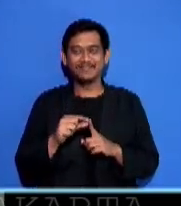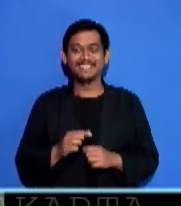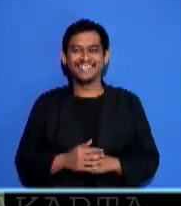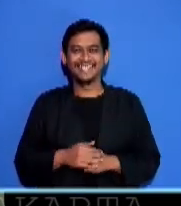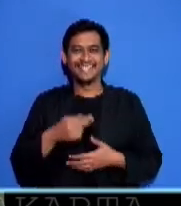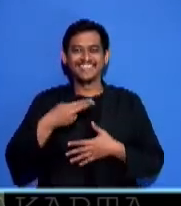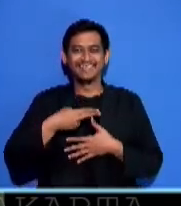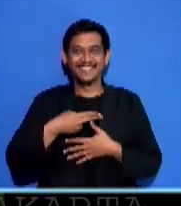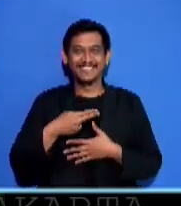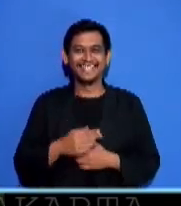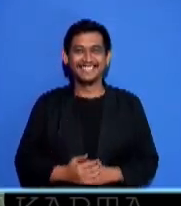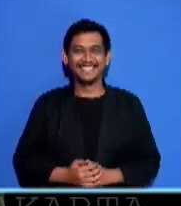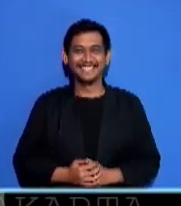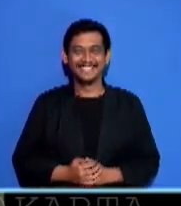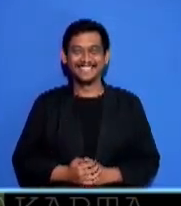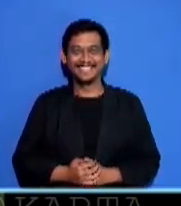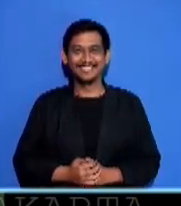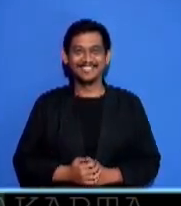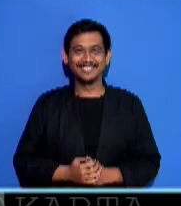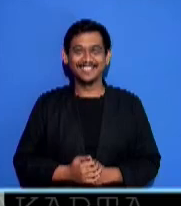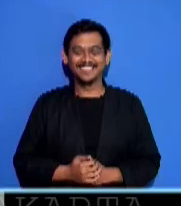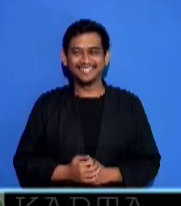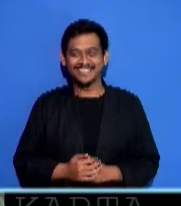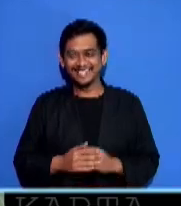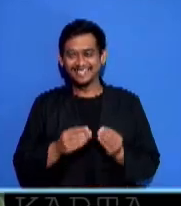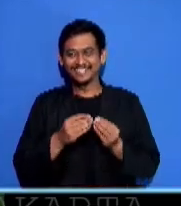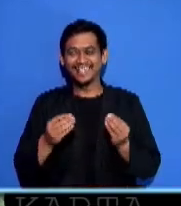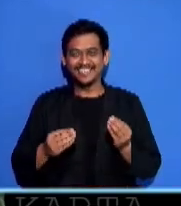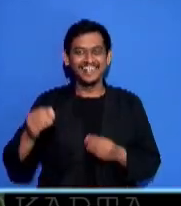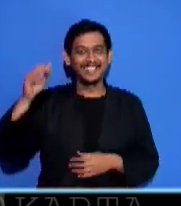Desember 2024, Nilarani dengan Wakil Ketua masing-masing